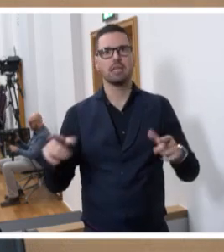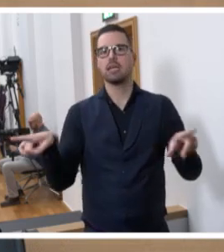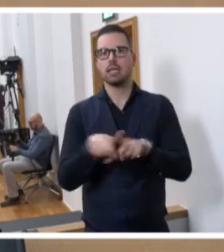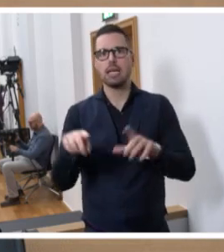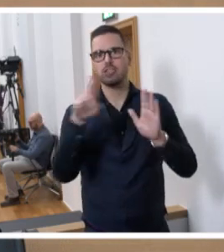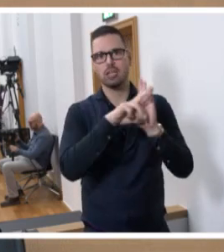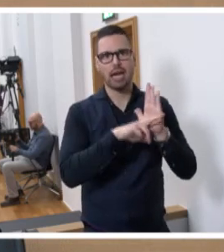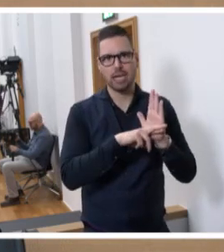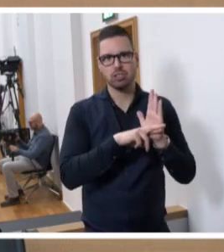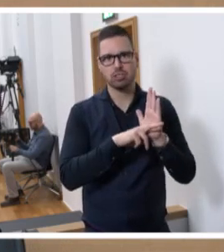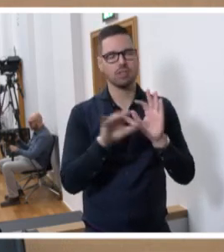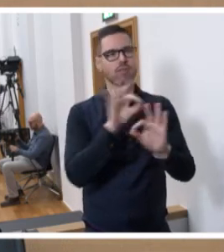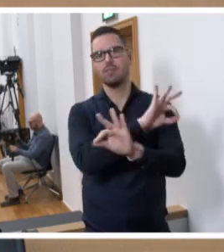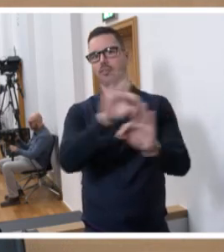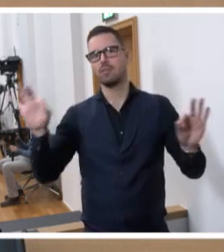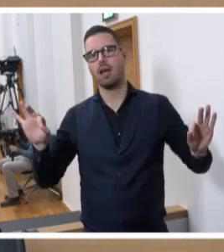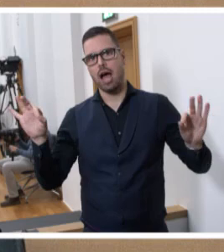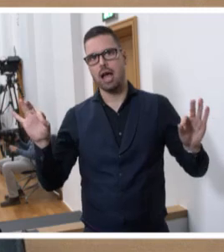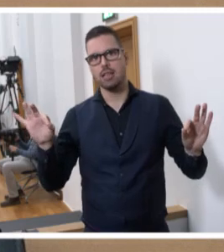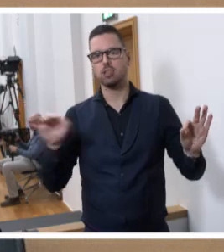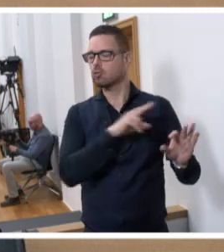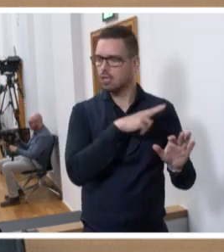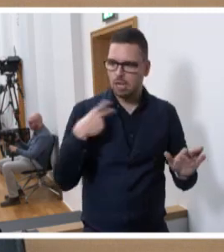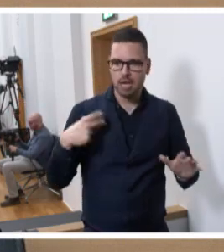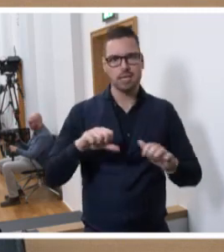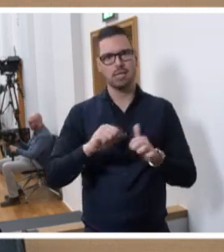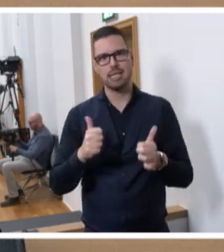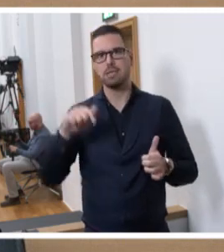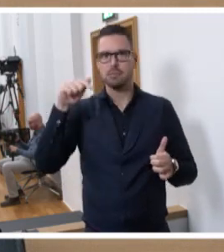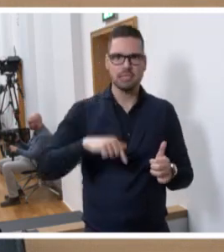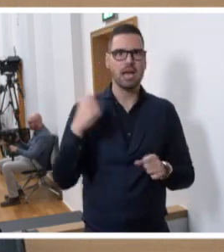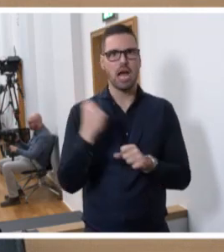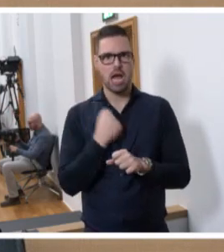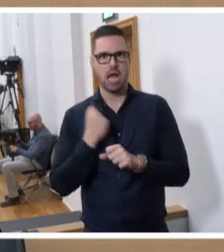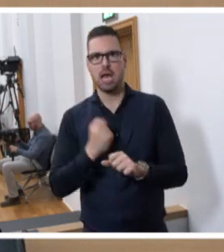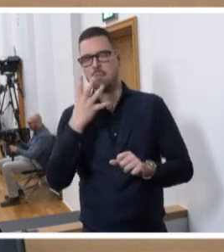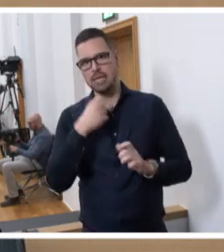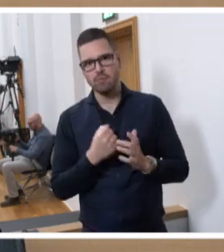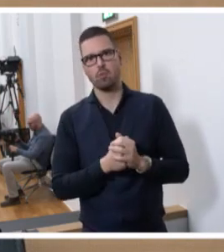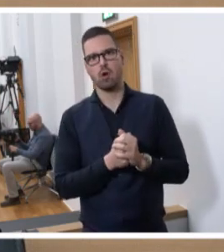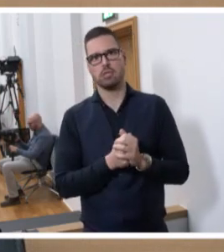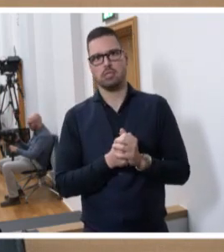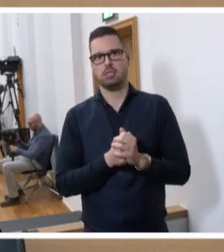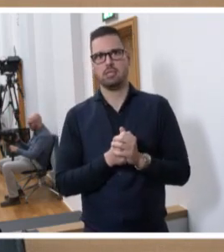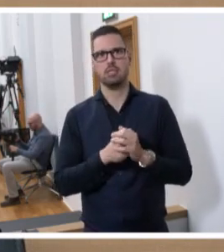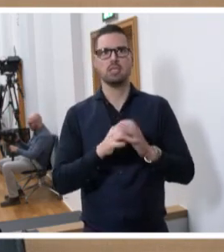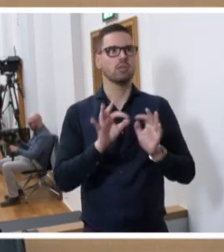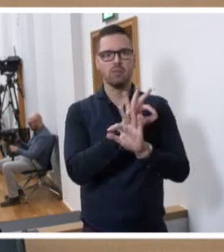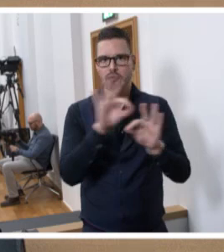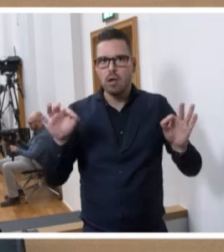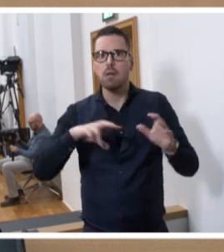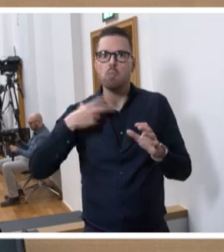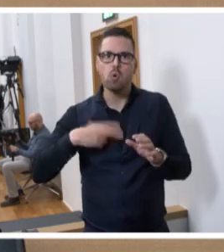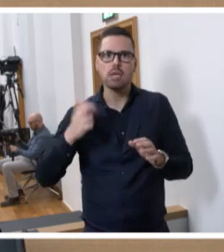alle Menschen die hier Schutz suchen die hier schon länger leben und die hier arbeiten wollen alle Chance und Perspektiven für diese Menschen das ist